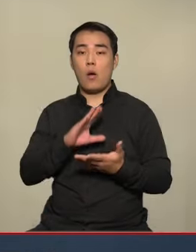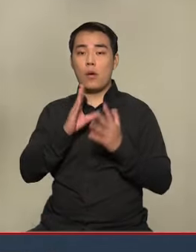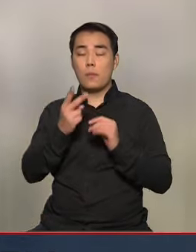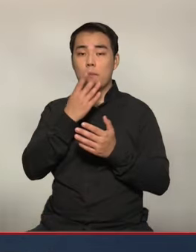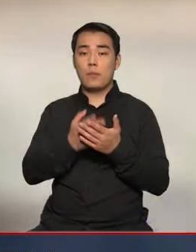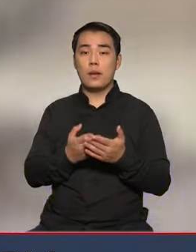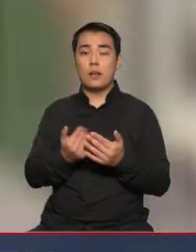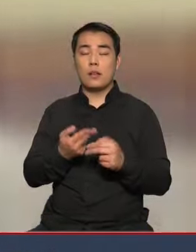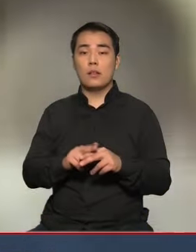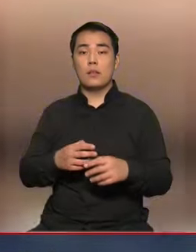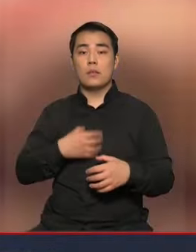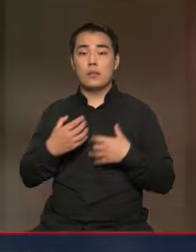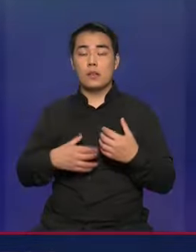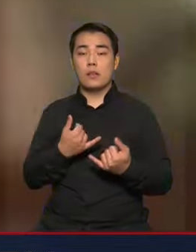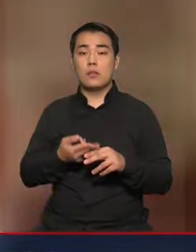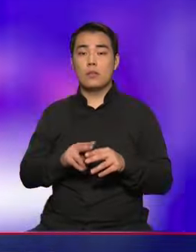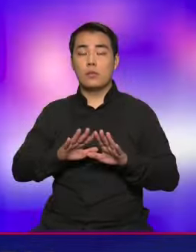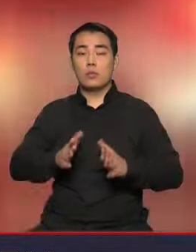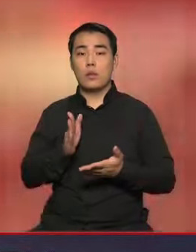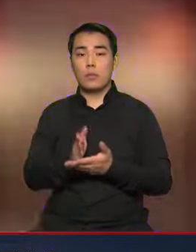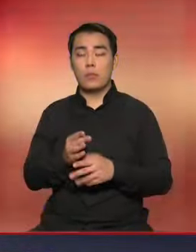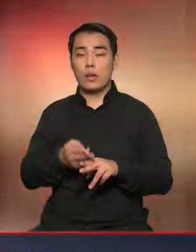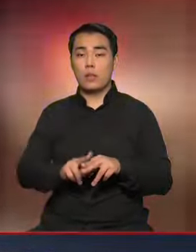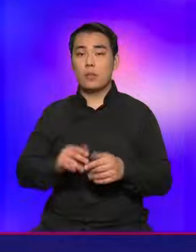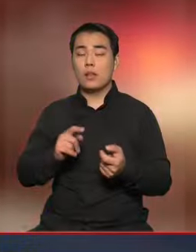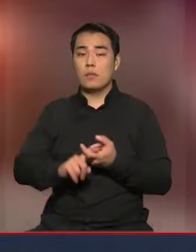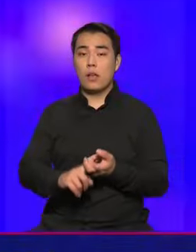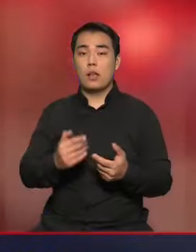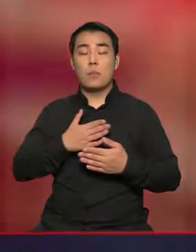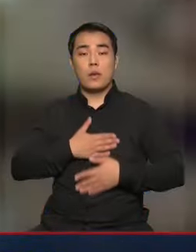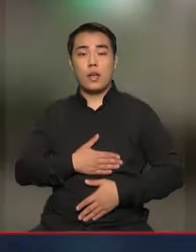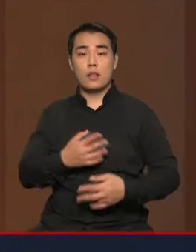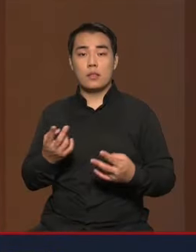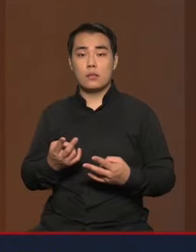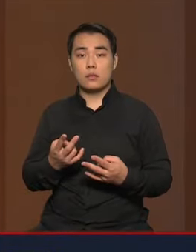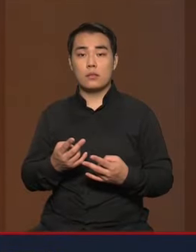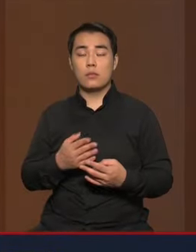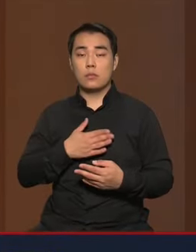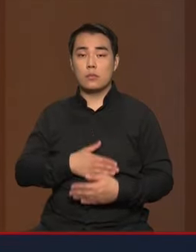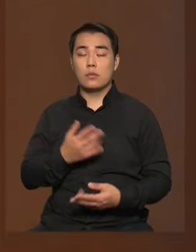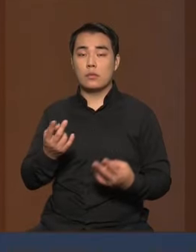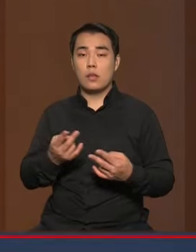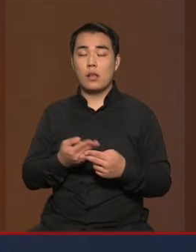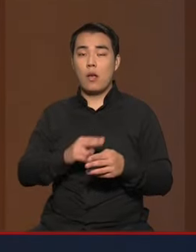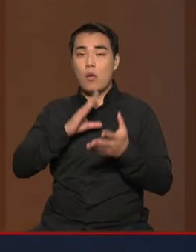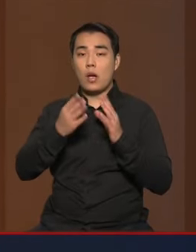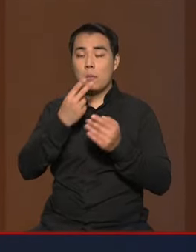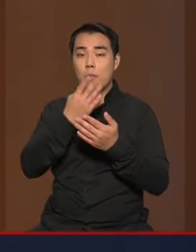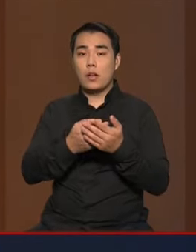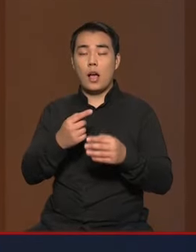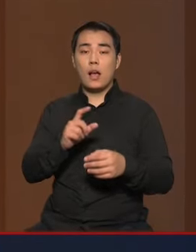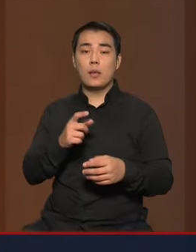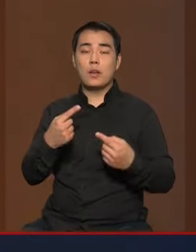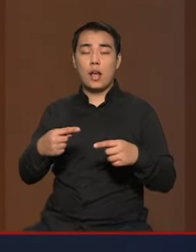ақпарат бойын үрей билеген жанға кері әсерін тигізеді. Сондықтан алдымен сабыр танытқан абзал. Адамдар әр түрлі